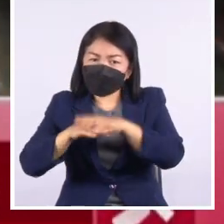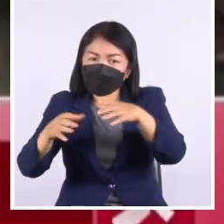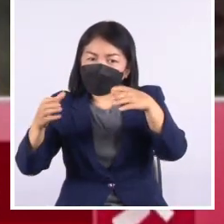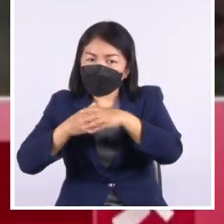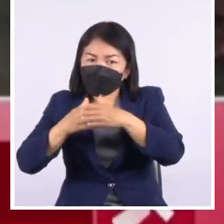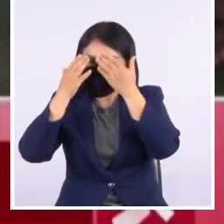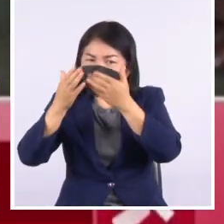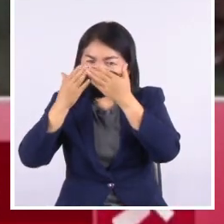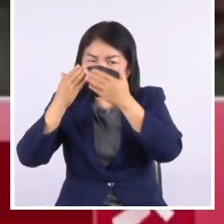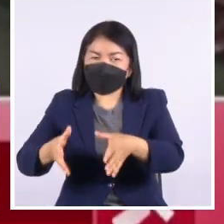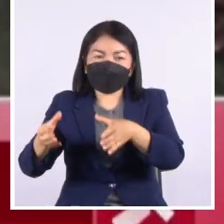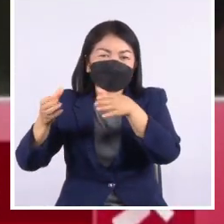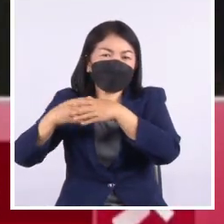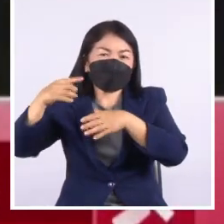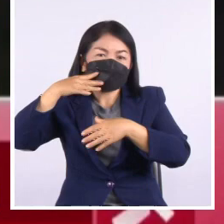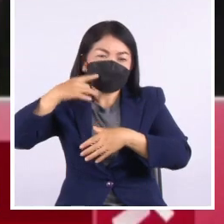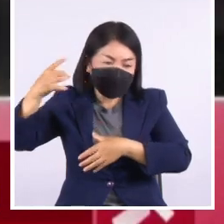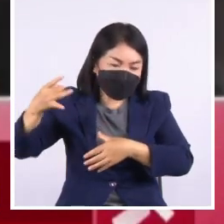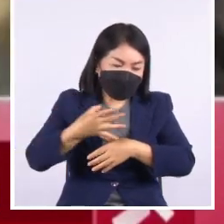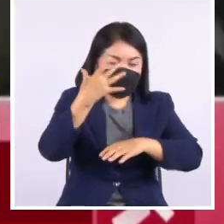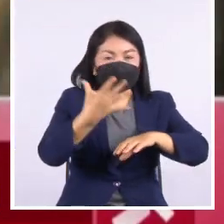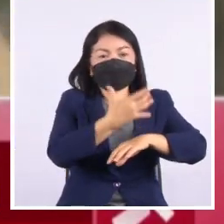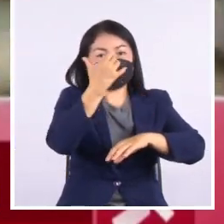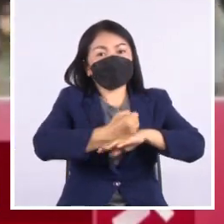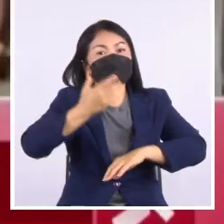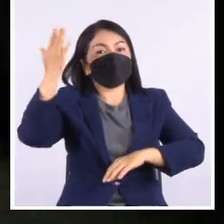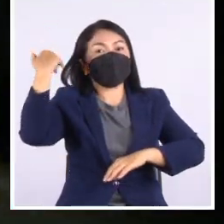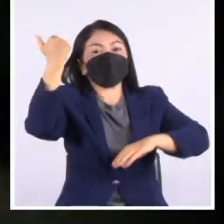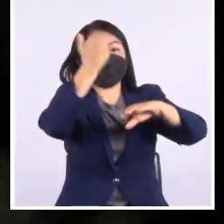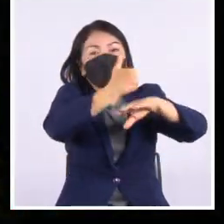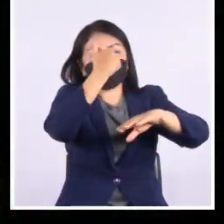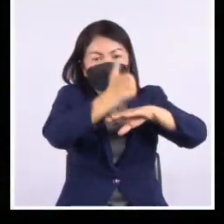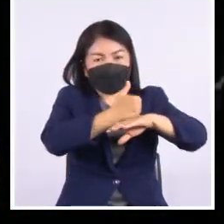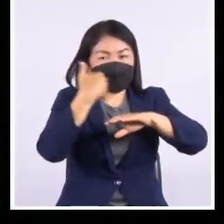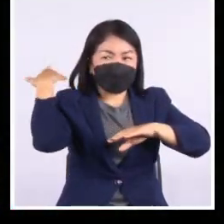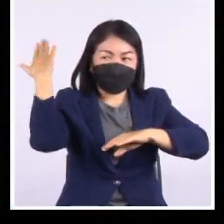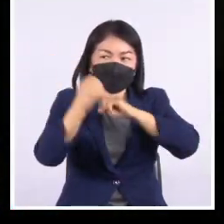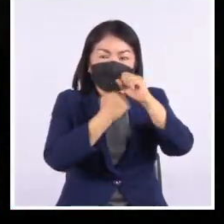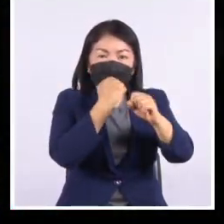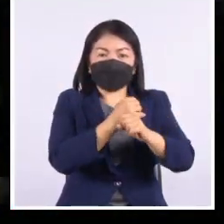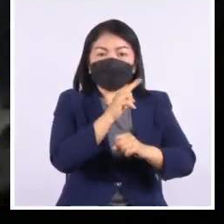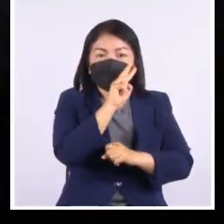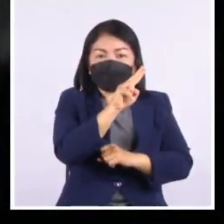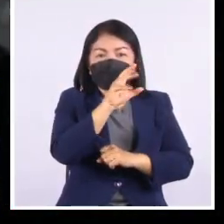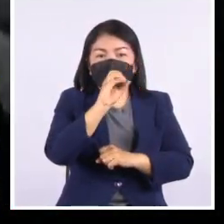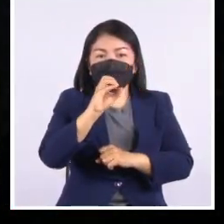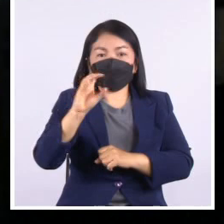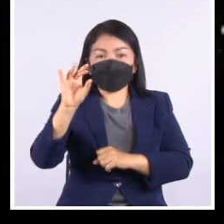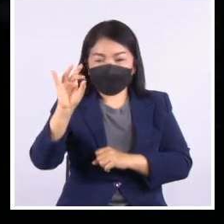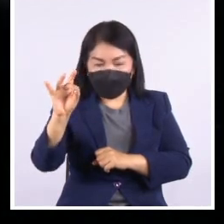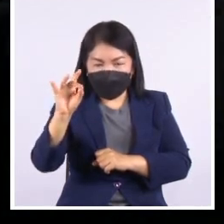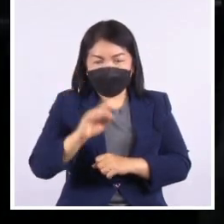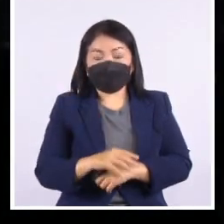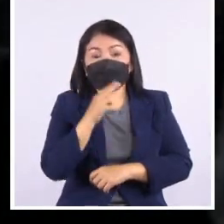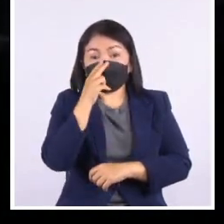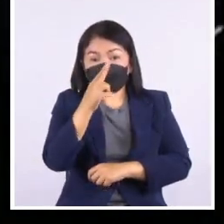รุนแรงหรือว่าศัตรูทางการเมืองสมัยที่เขาดำรงตำแหน่งเป็นผู้นำประเทศเมื่อปี2008ครับมาดูสถานการณ์โควิด